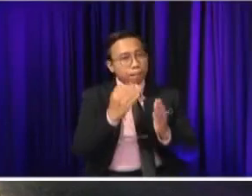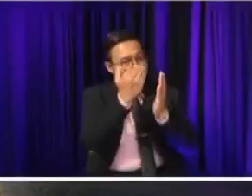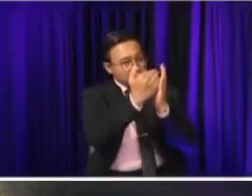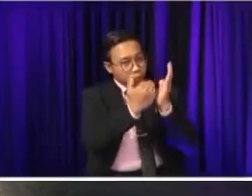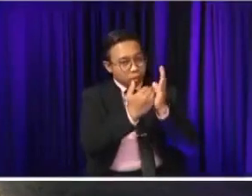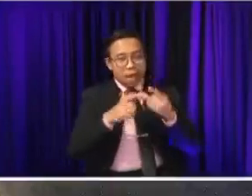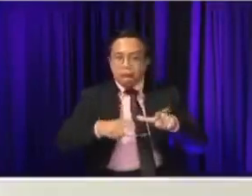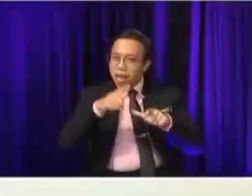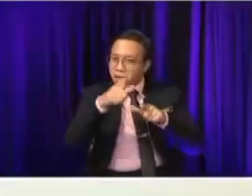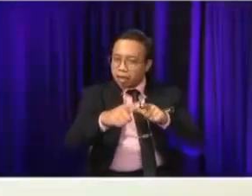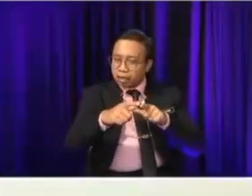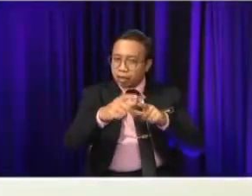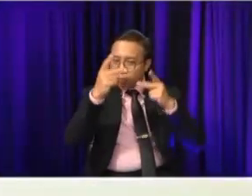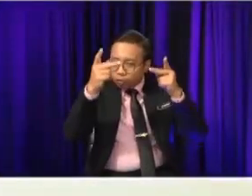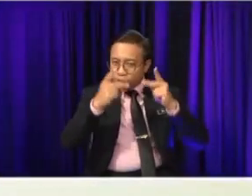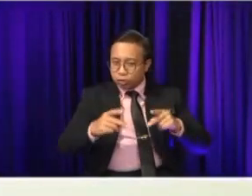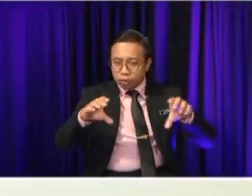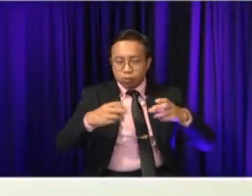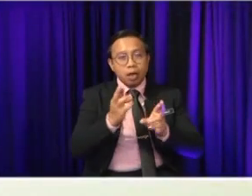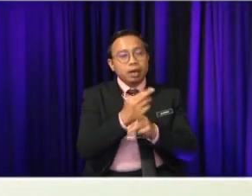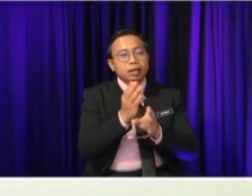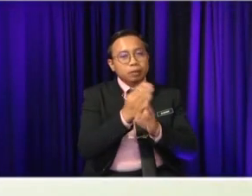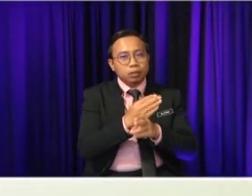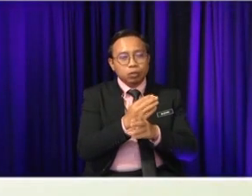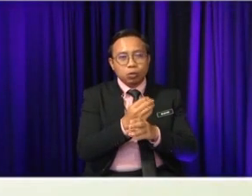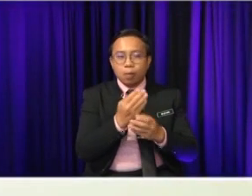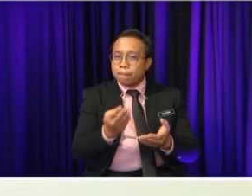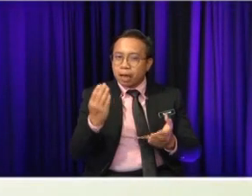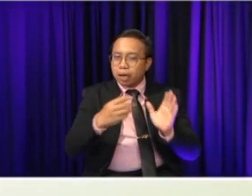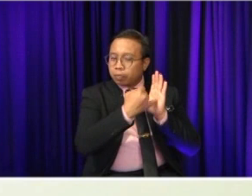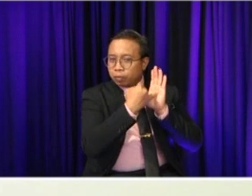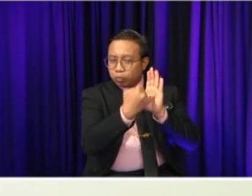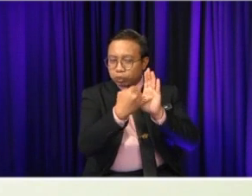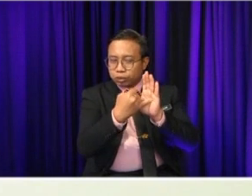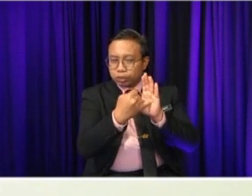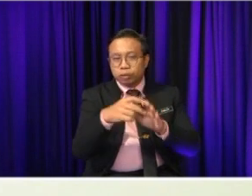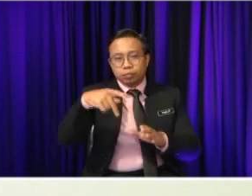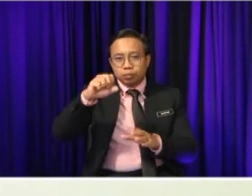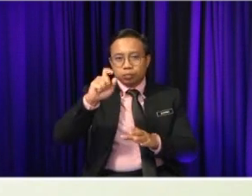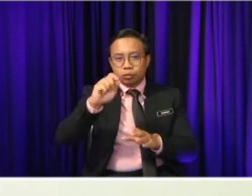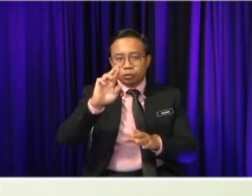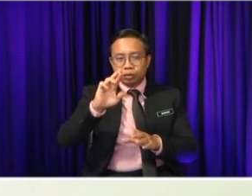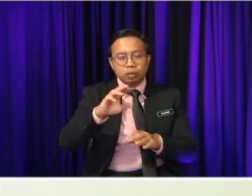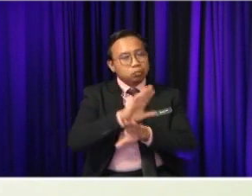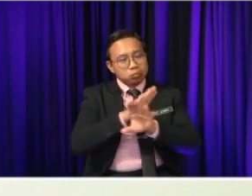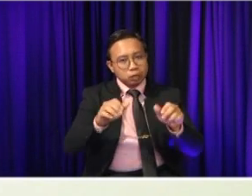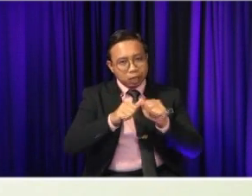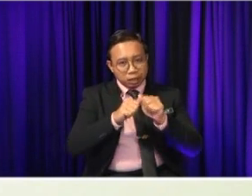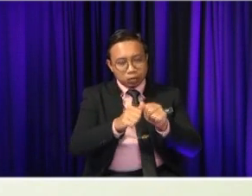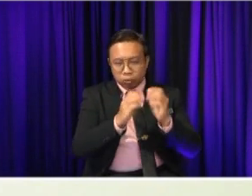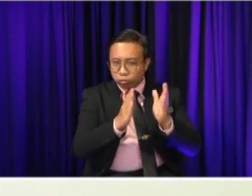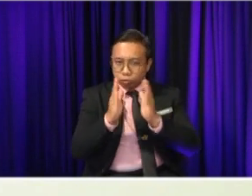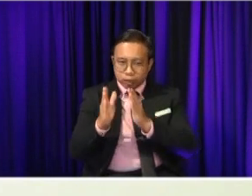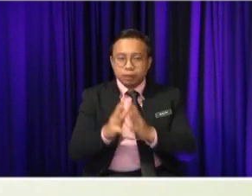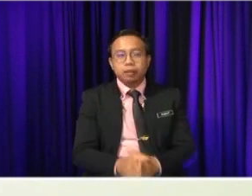langkah proses menghasilkan bentuk bahan promosi prostitusian tidak mengikut urutan